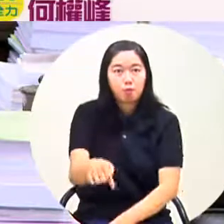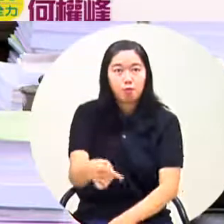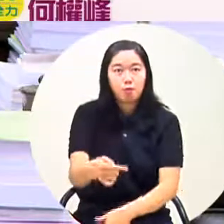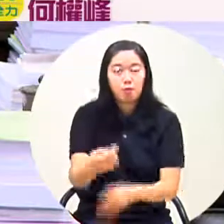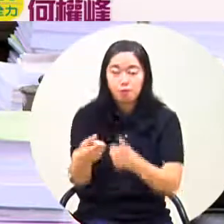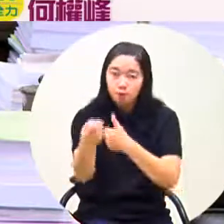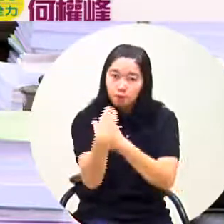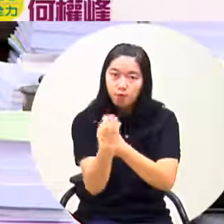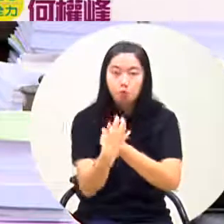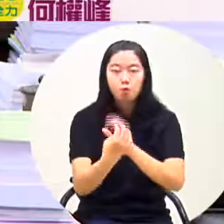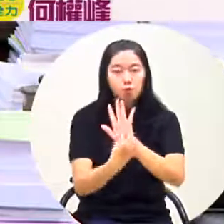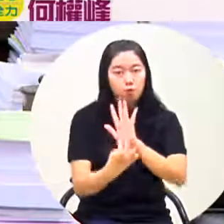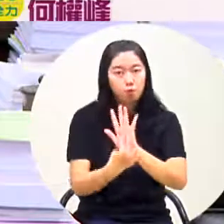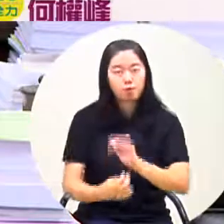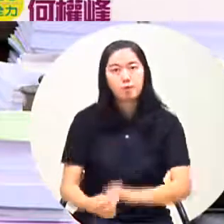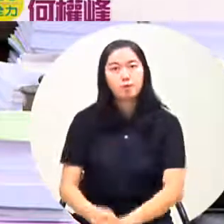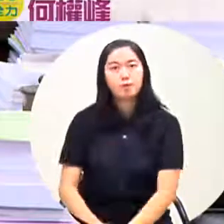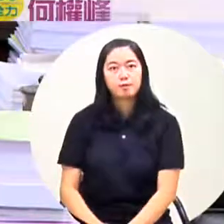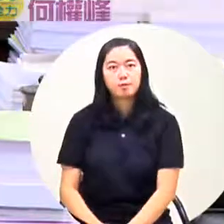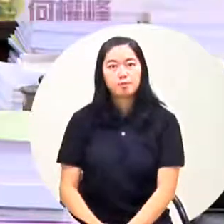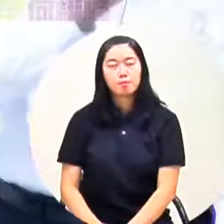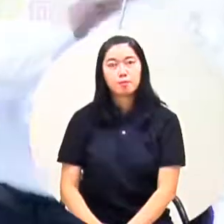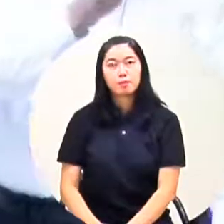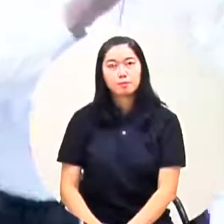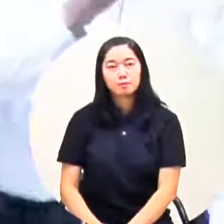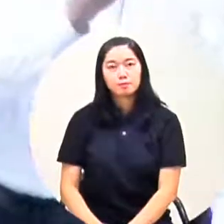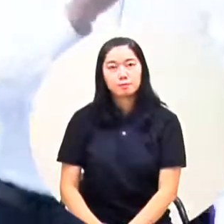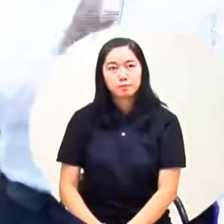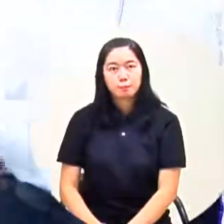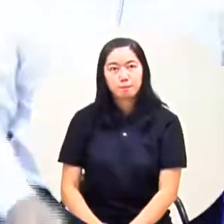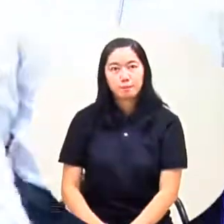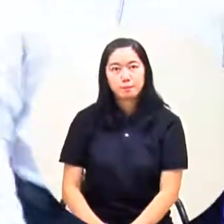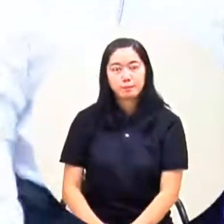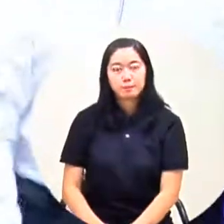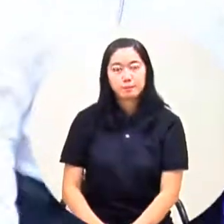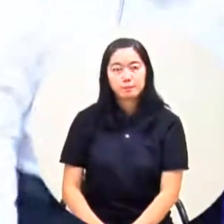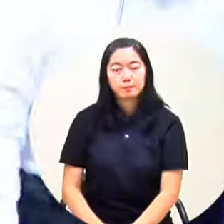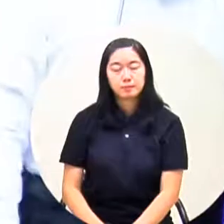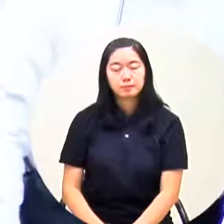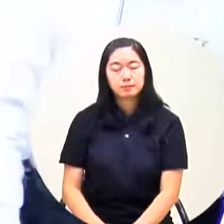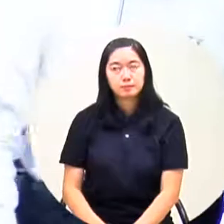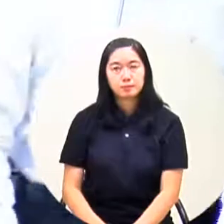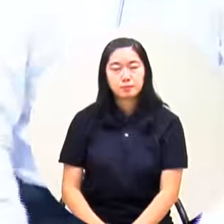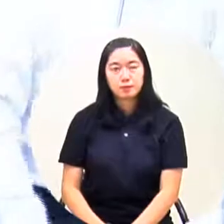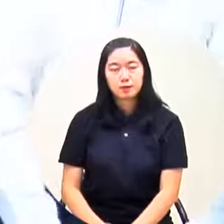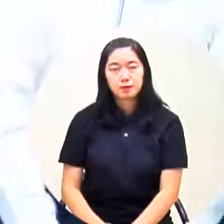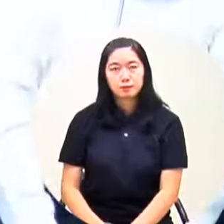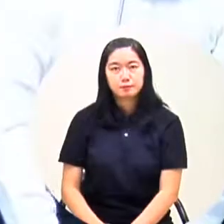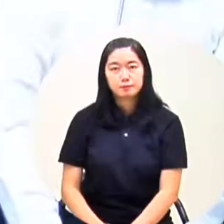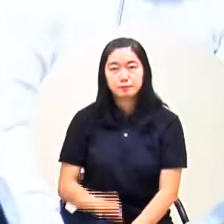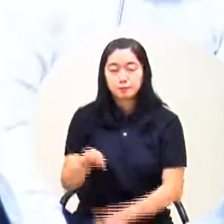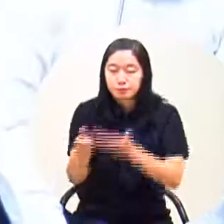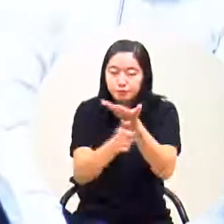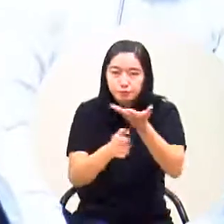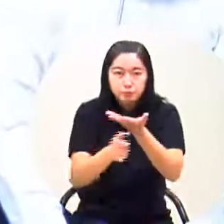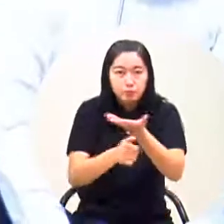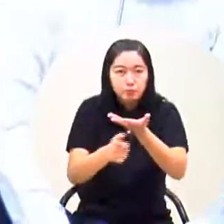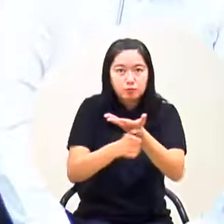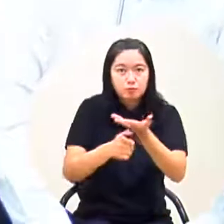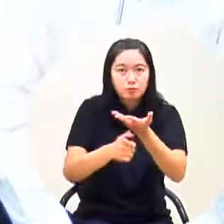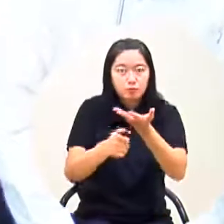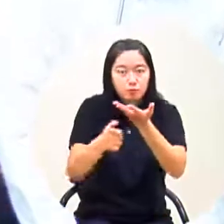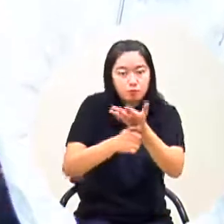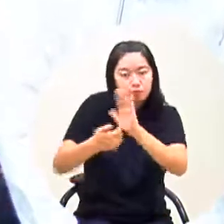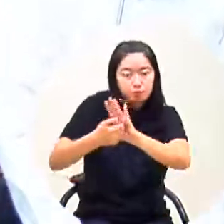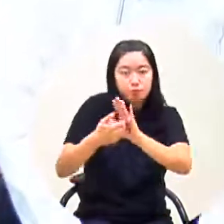明？ 请黄局长答复。 谢谢主席，谢谢议员的关心哦。那对于那个毒品危害防治局的一个设